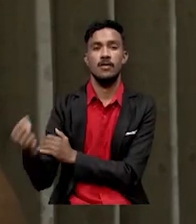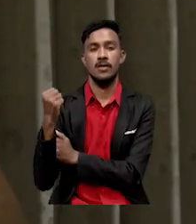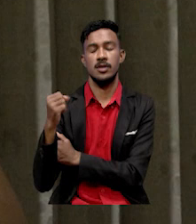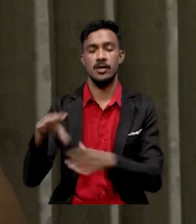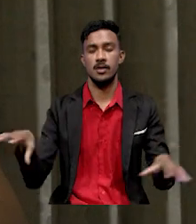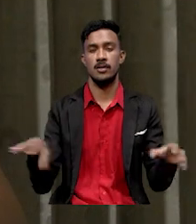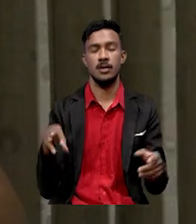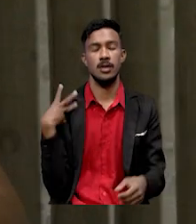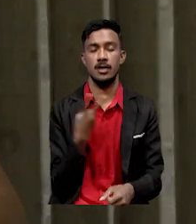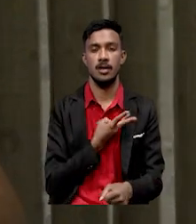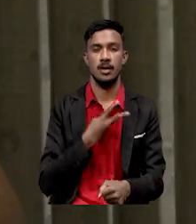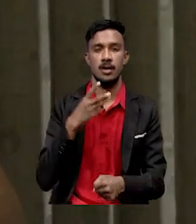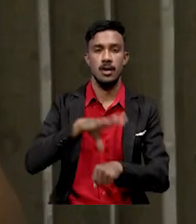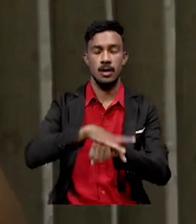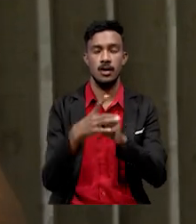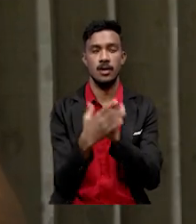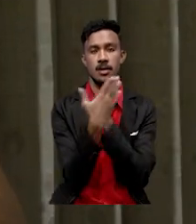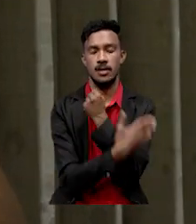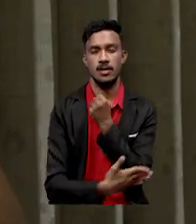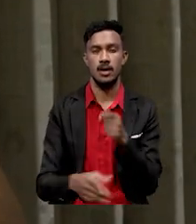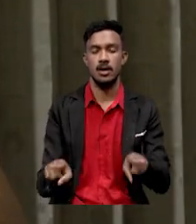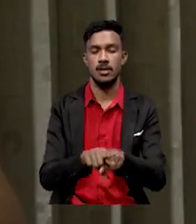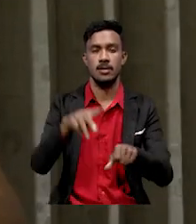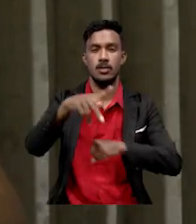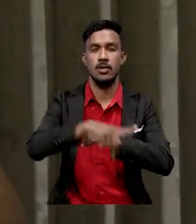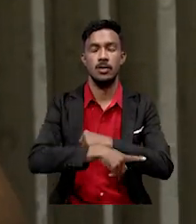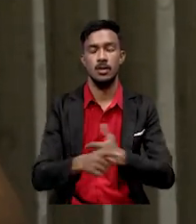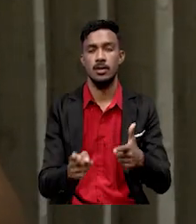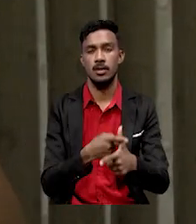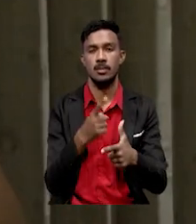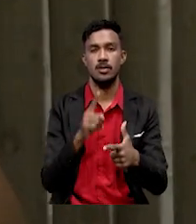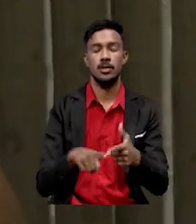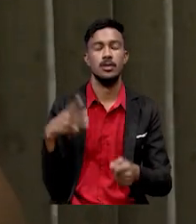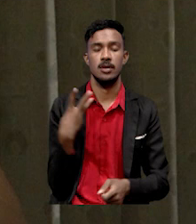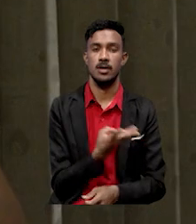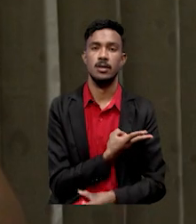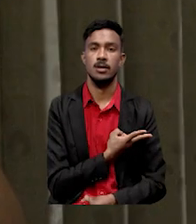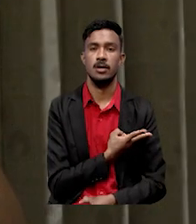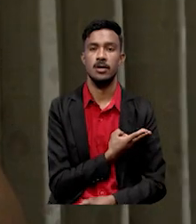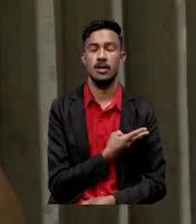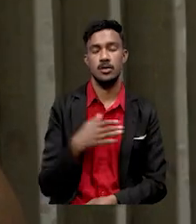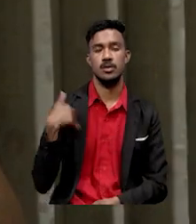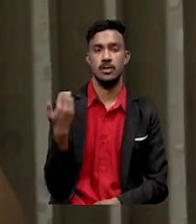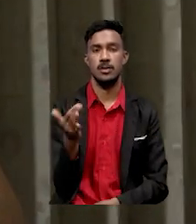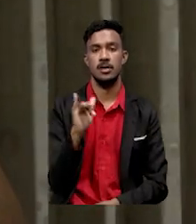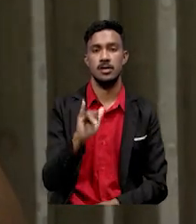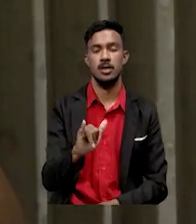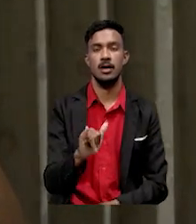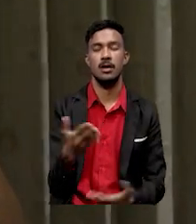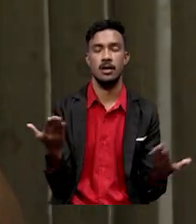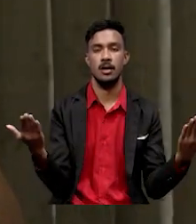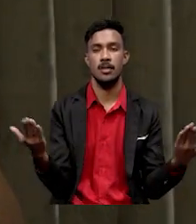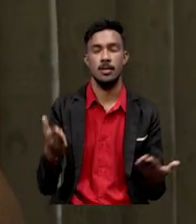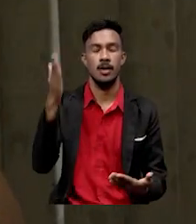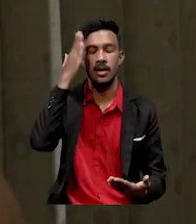nih rai. Entah itu nih politik itu alternatif pada pos itu nih ya jovan sih. Nampak mak interes